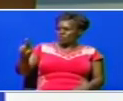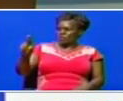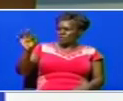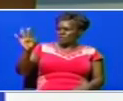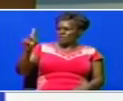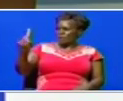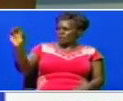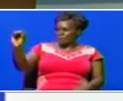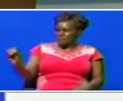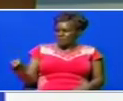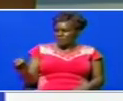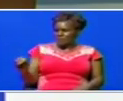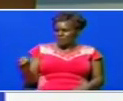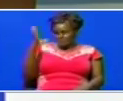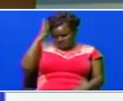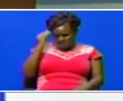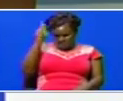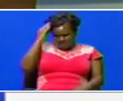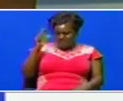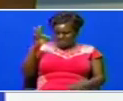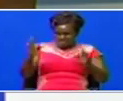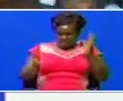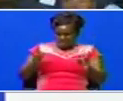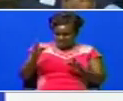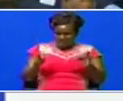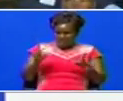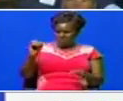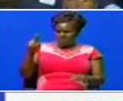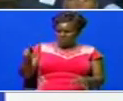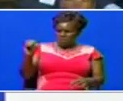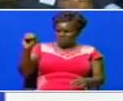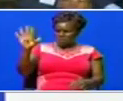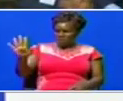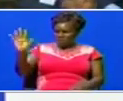0.39%. Mohamed Dida, 33, 0.05%.